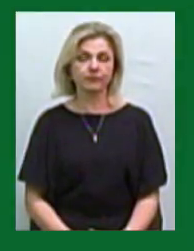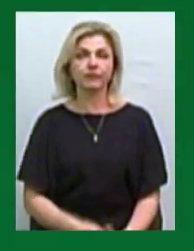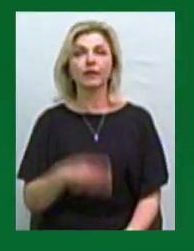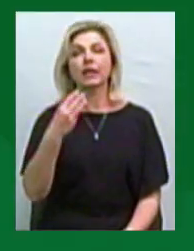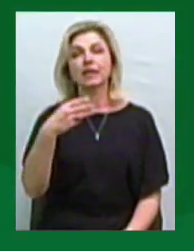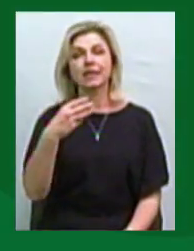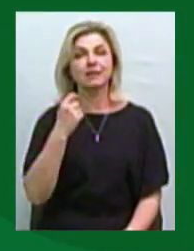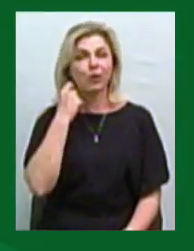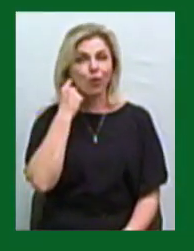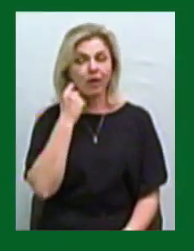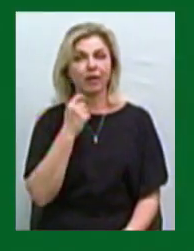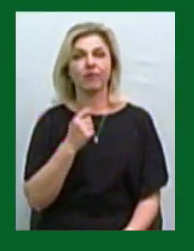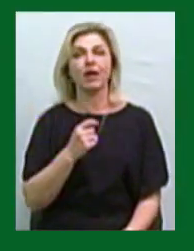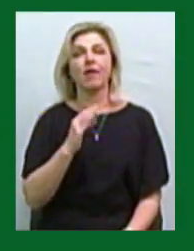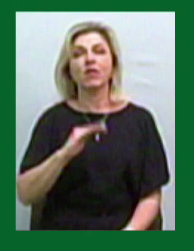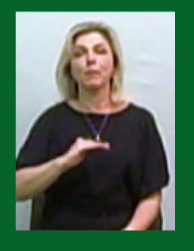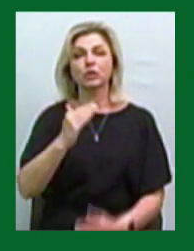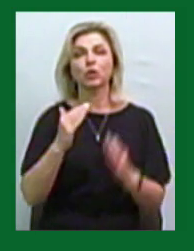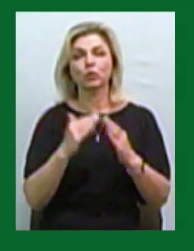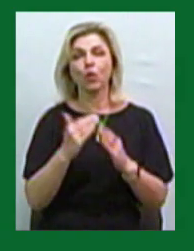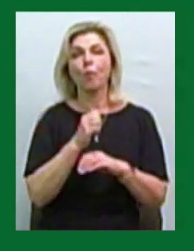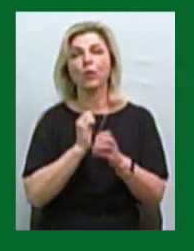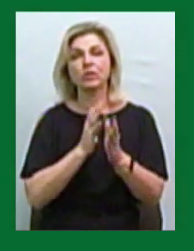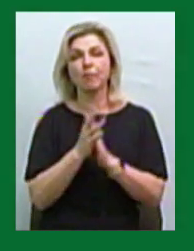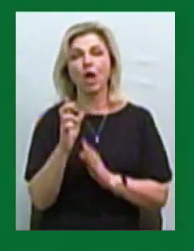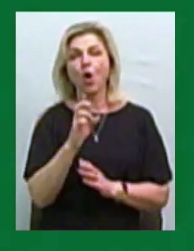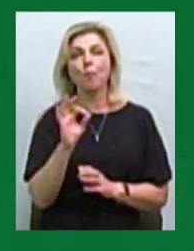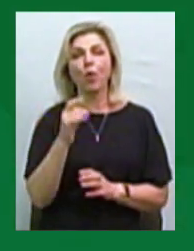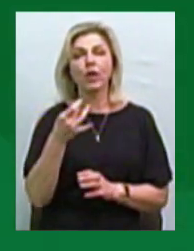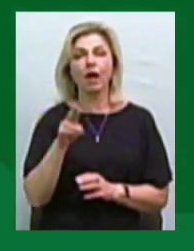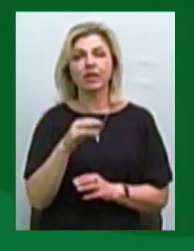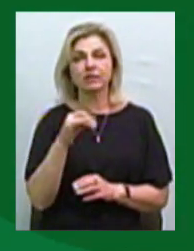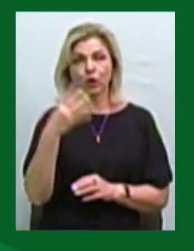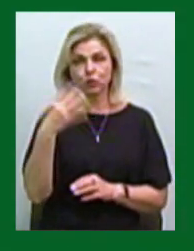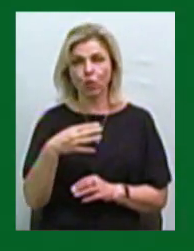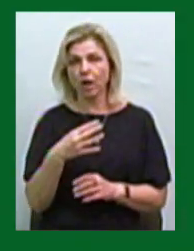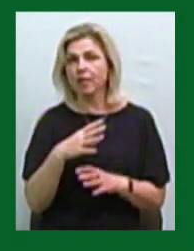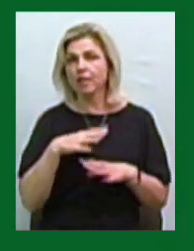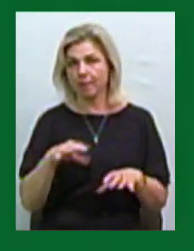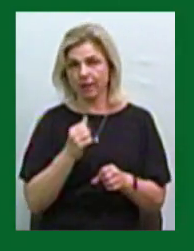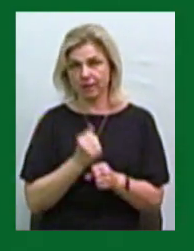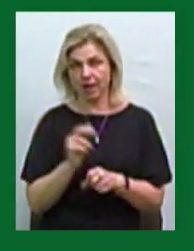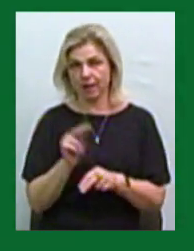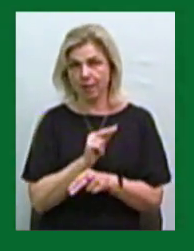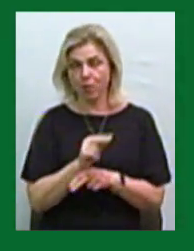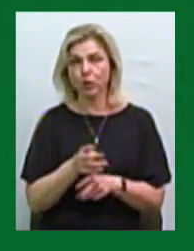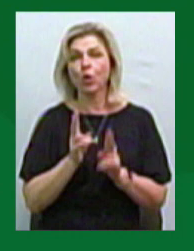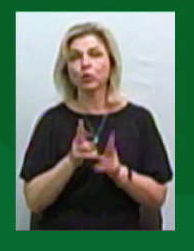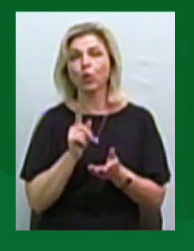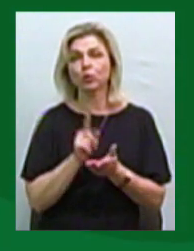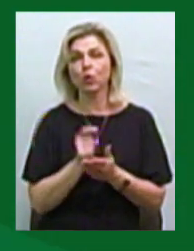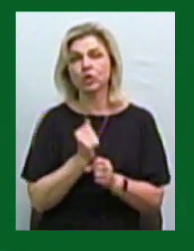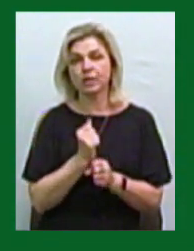30 років в під'їзді будинку за адресою проспект Богоявленський, 40, не робили ремонту. Хто має його робити?